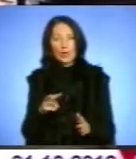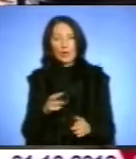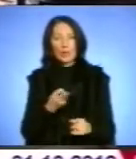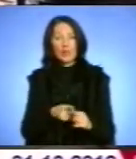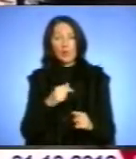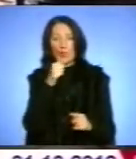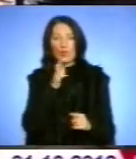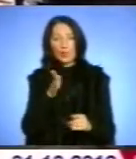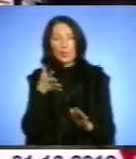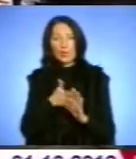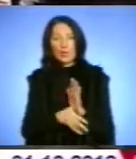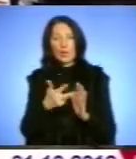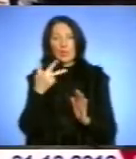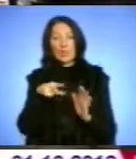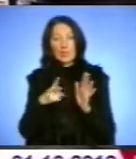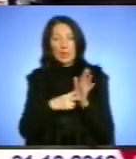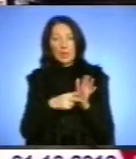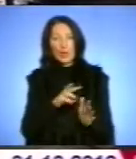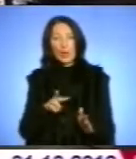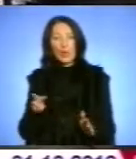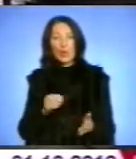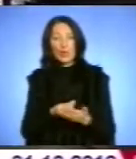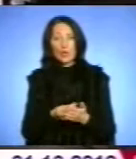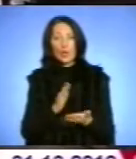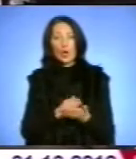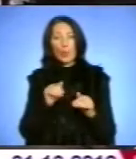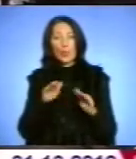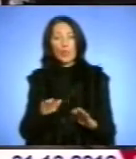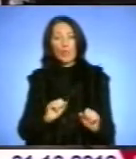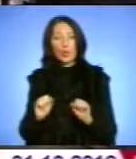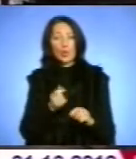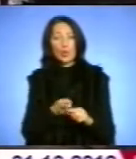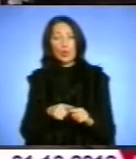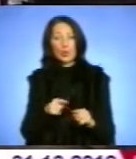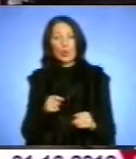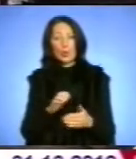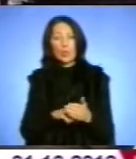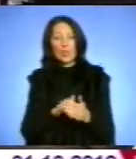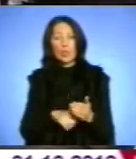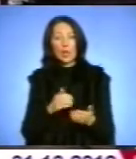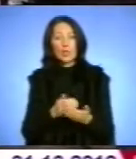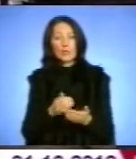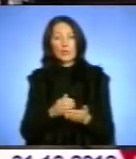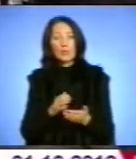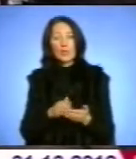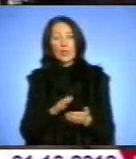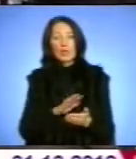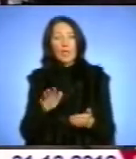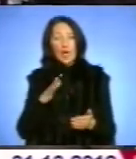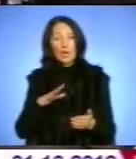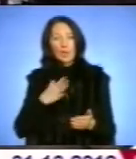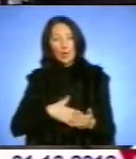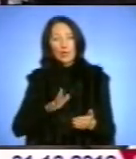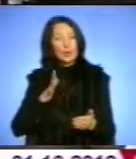37 мільйонів коштів. Є постанова уряду з цього приводу. І приємно те, що ми, не дочікуючись грошей,